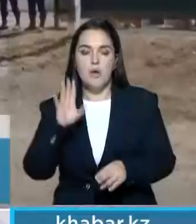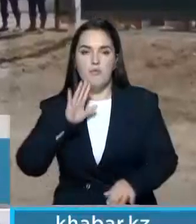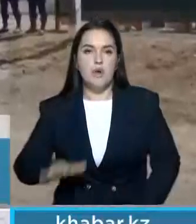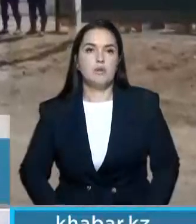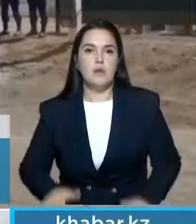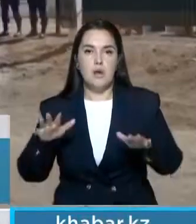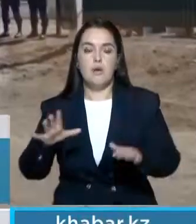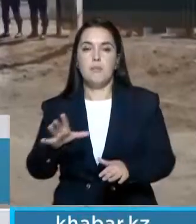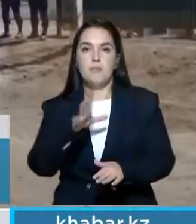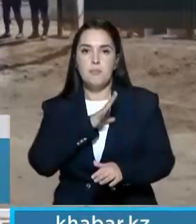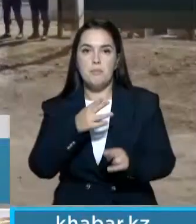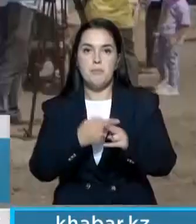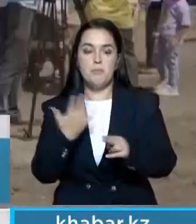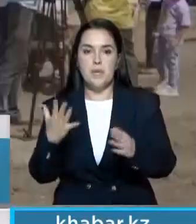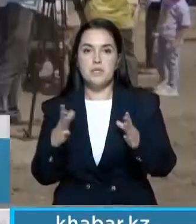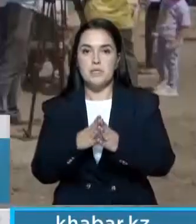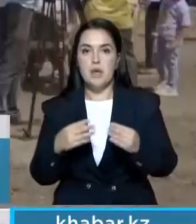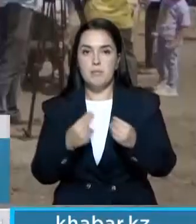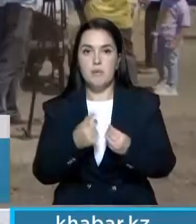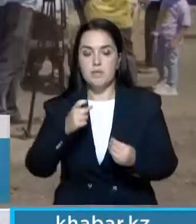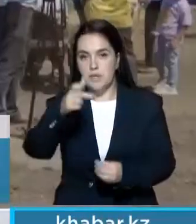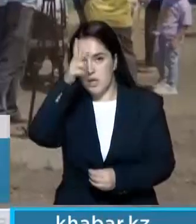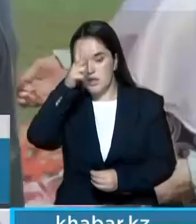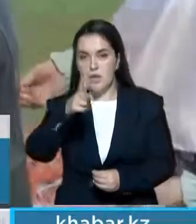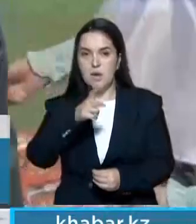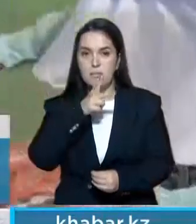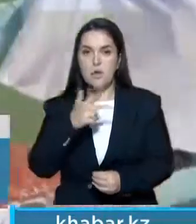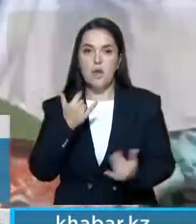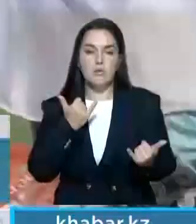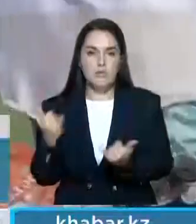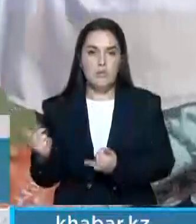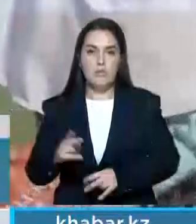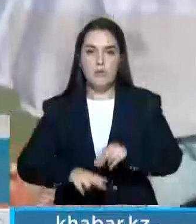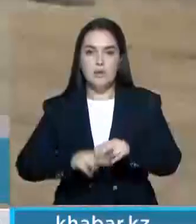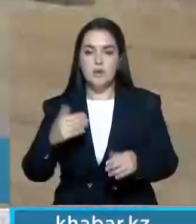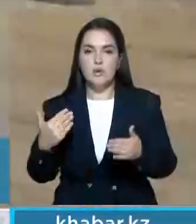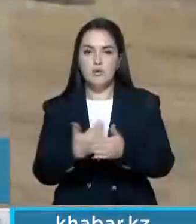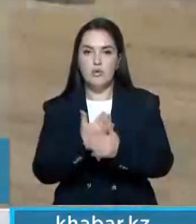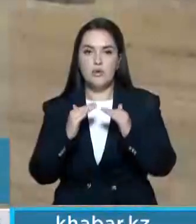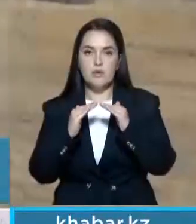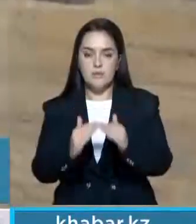оставила без крыши над головой 5 семей. За 3 месяца в населенном пункте для них построили новые дома.